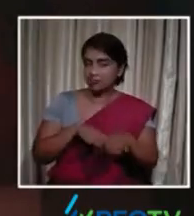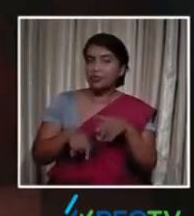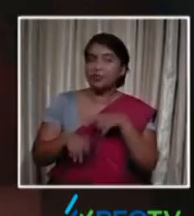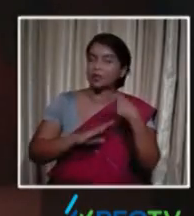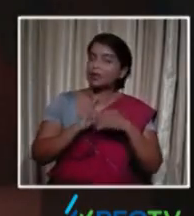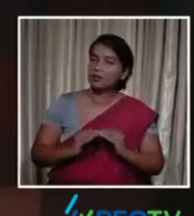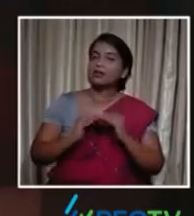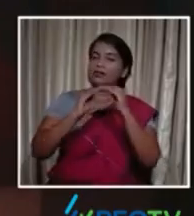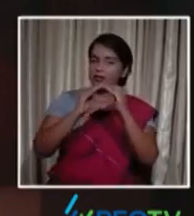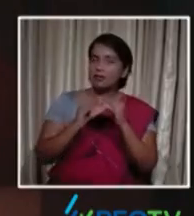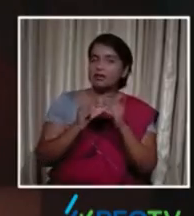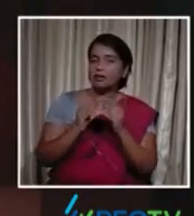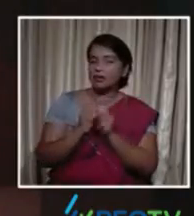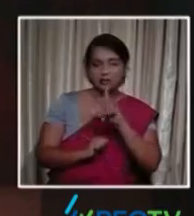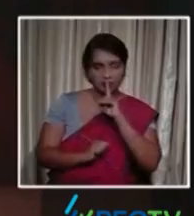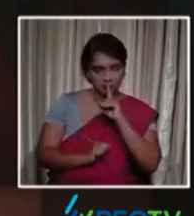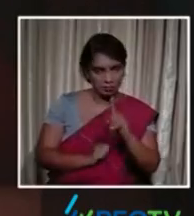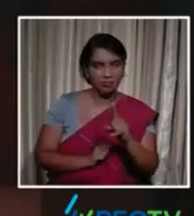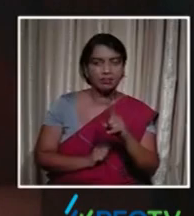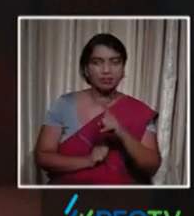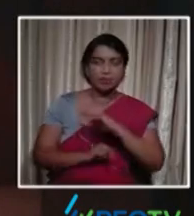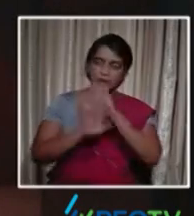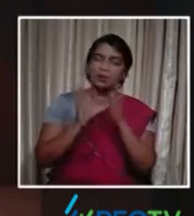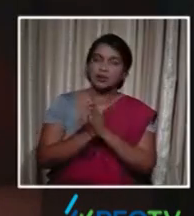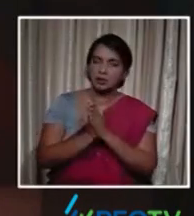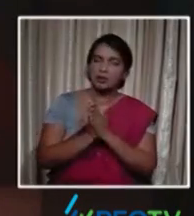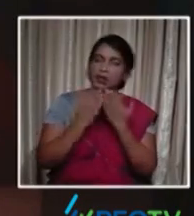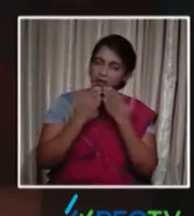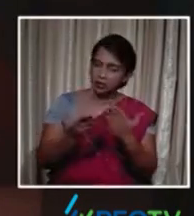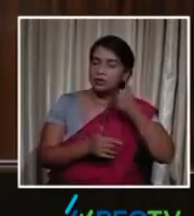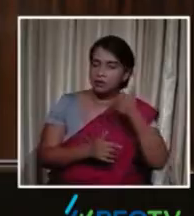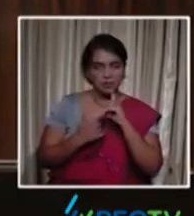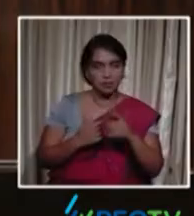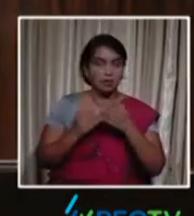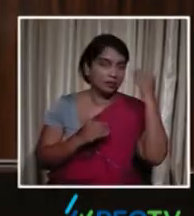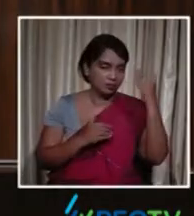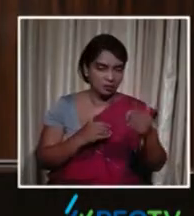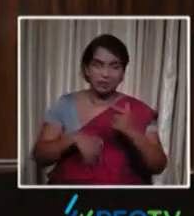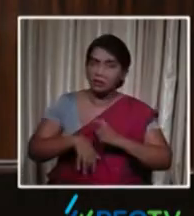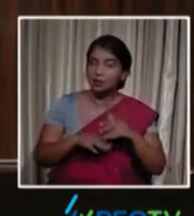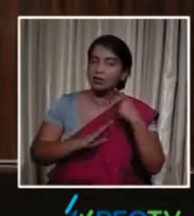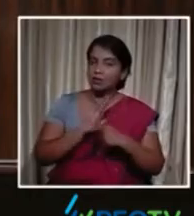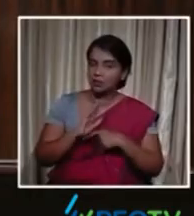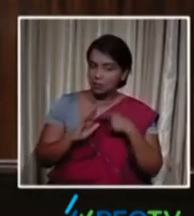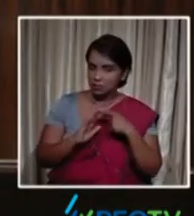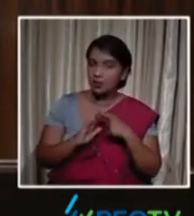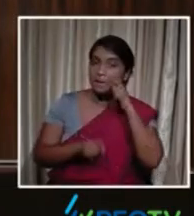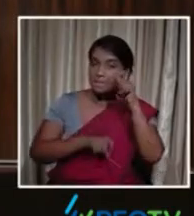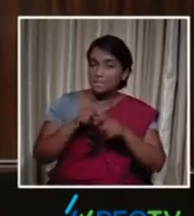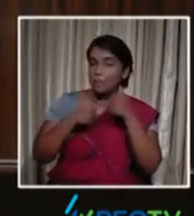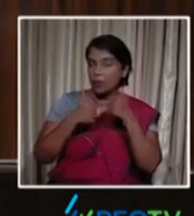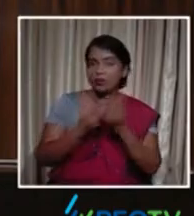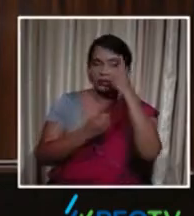ගොඩ ගන්න වැඩසටහනට අවතීර්ණ වෙමු කියමින් ඔබ සියලු දෙනාටම ගේ ස්තුතිය පුද කර සිටි. ඔබ ස්තුතිය. ඉදිරි කාල වකවානු අප රට හා ජනතාවට